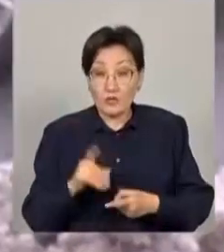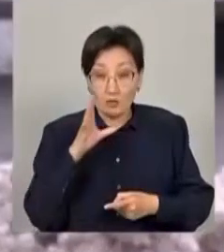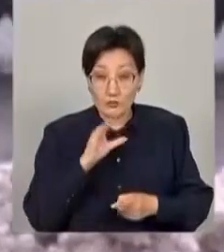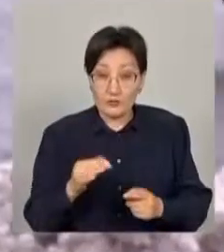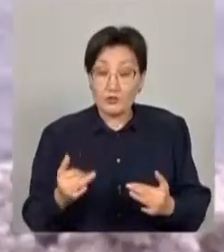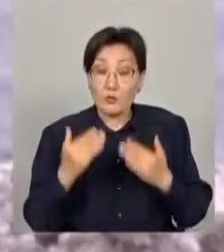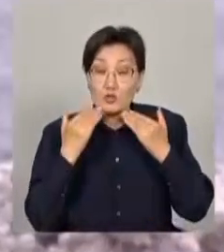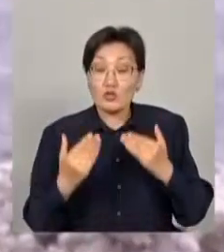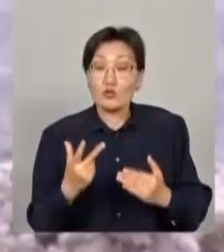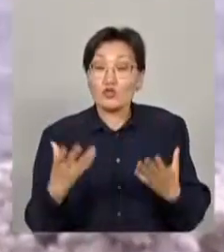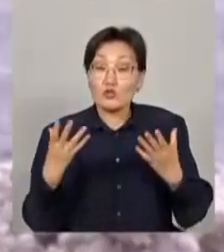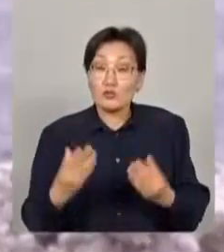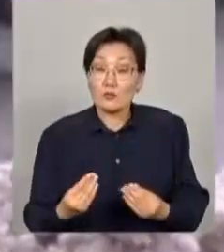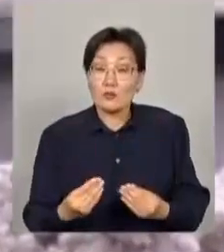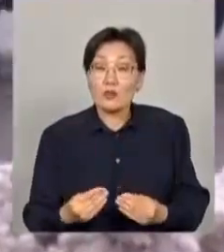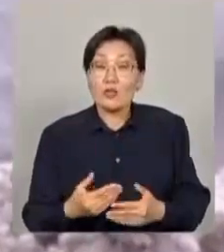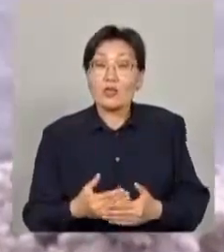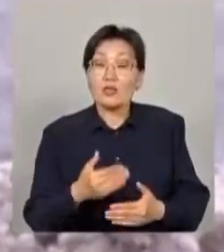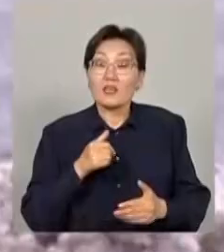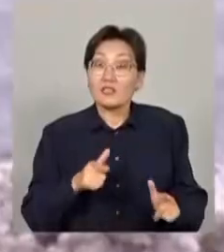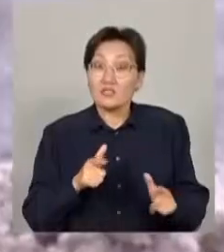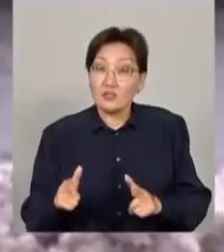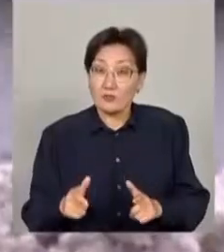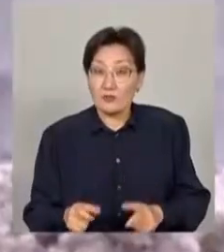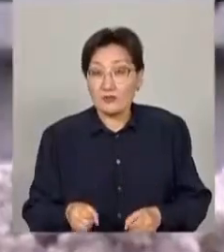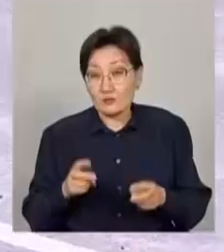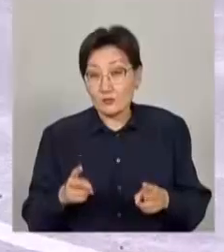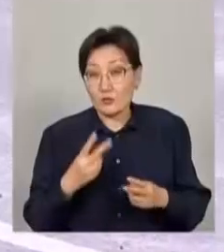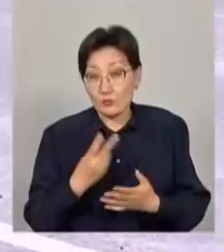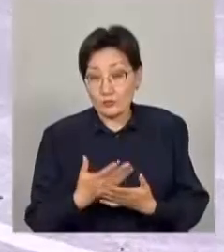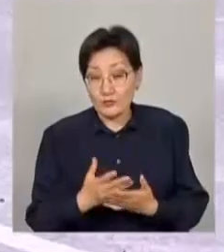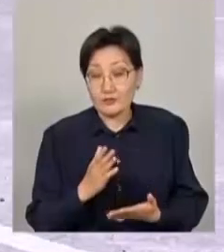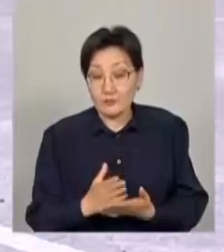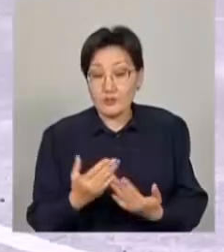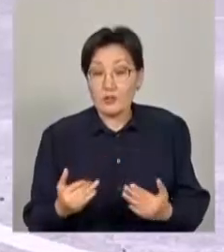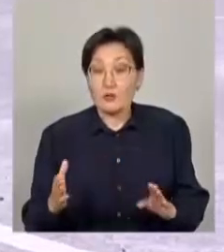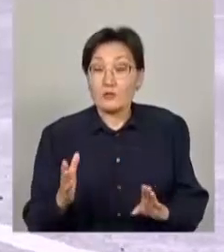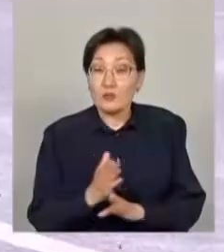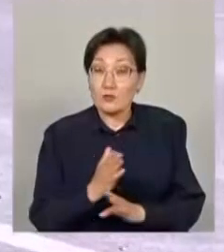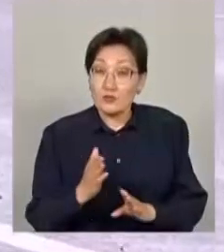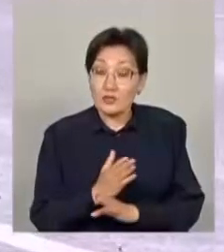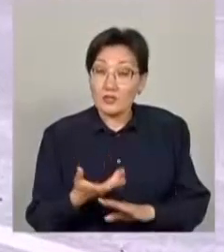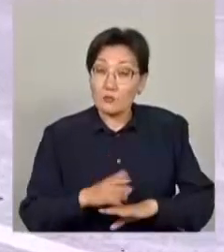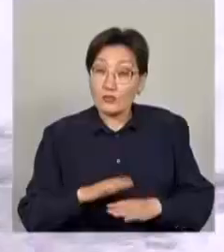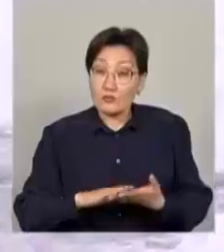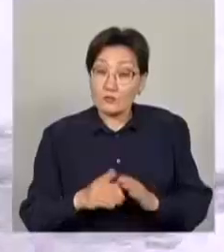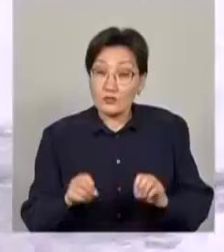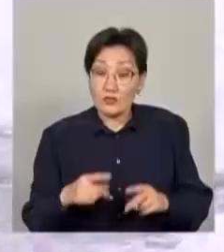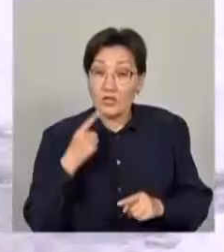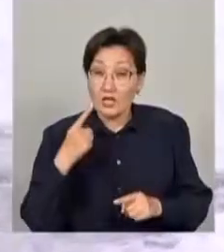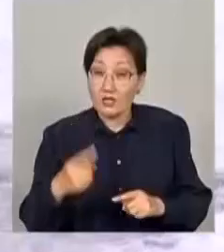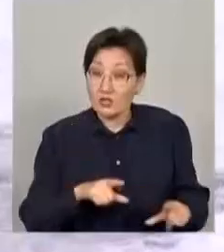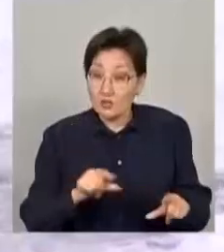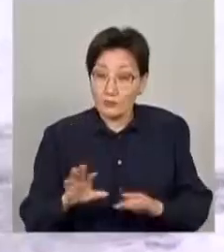Енді міне соңғы 3 күнде ерте қамданғанның зиянын көріп келеді. Бүгінгідей алай-дүлей ауа райында төтеншеліктер алыс жолға